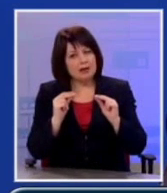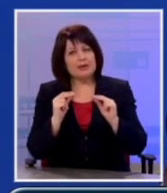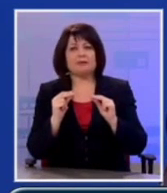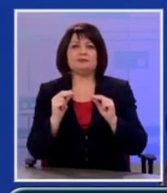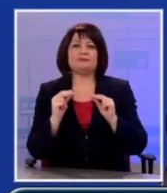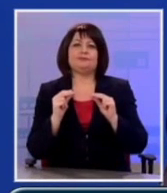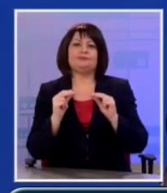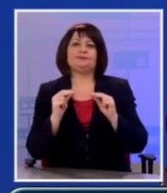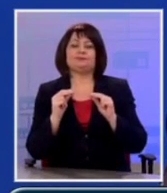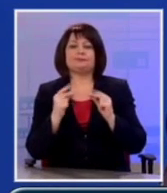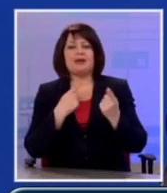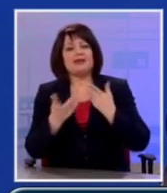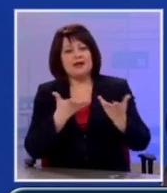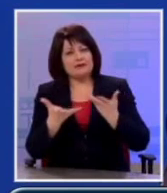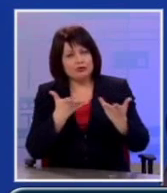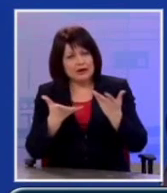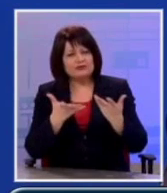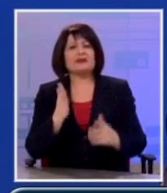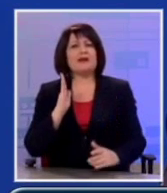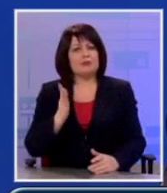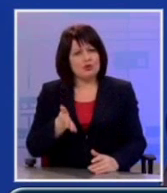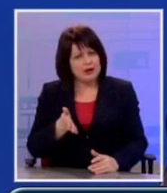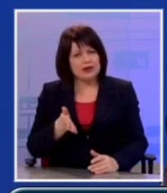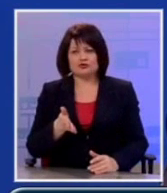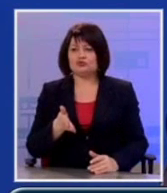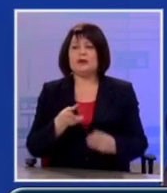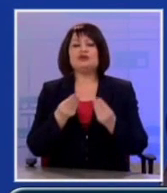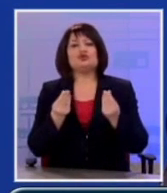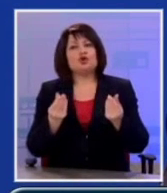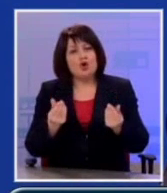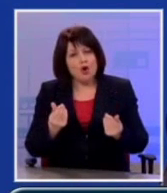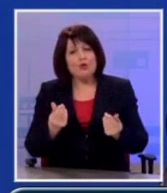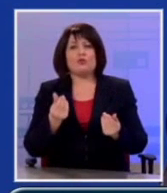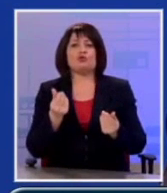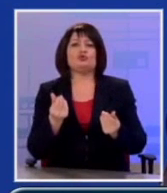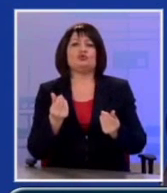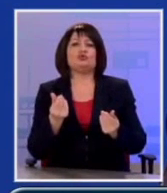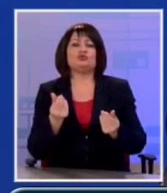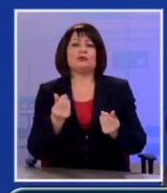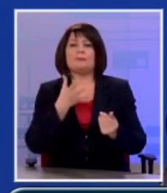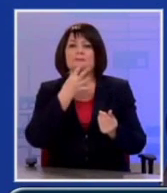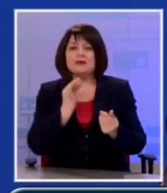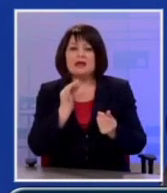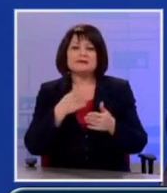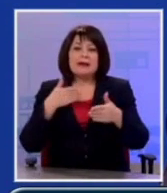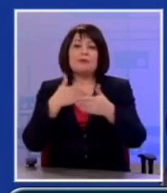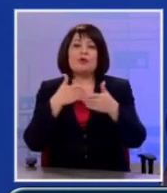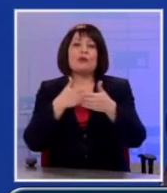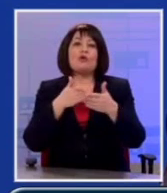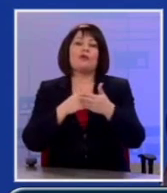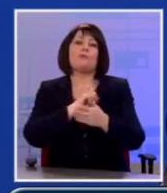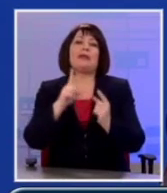πλαίσιο μιας διαβούλευσης που θα κάνουμε, θα μπορέσουν να βρεθούν εκείνοι οι τρόποι για να μην παρακολουθείστε από